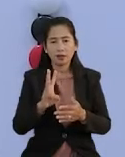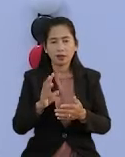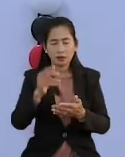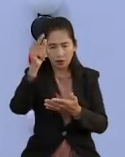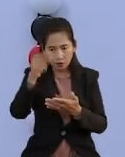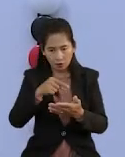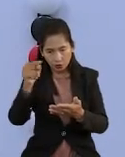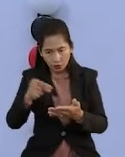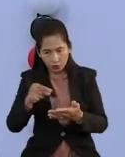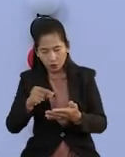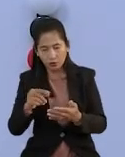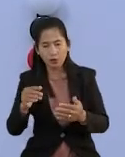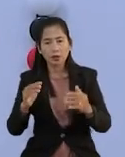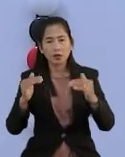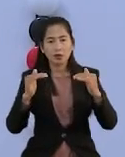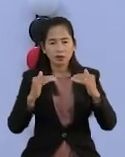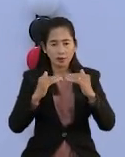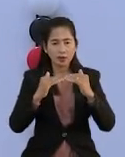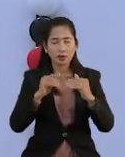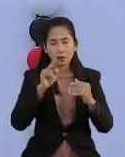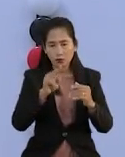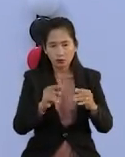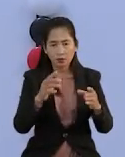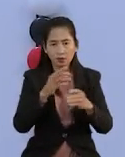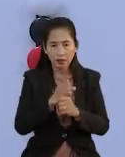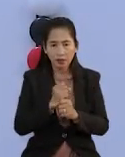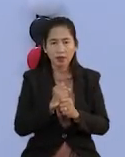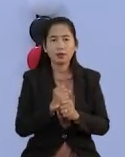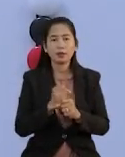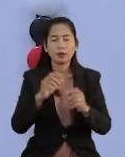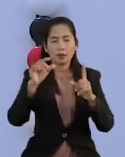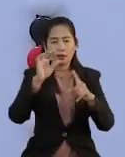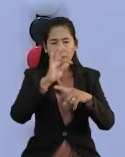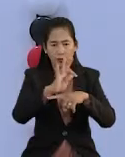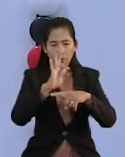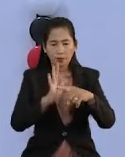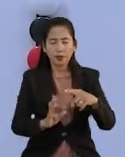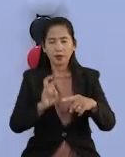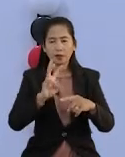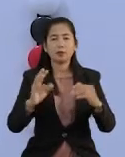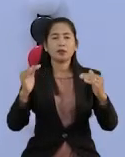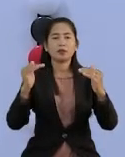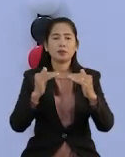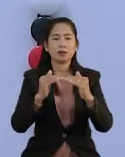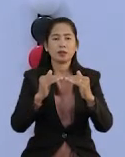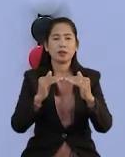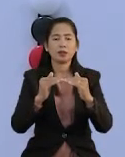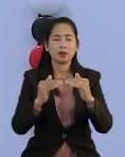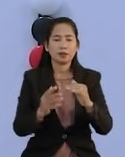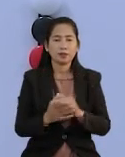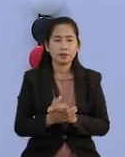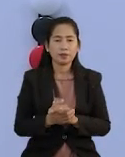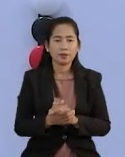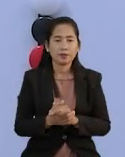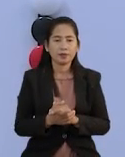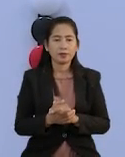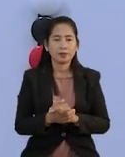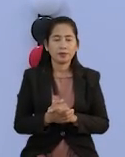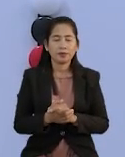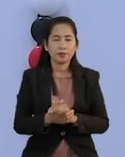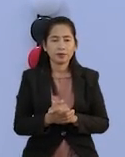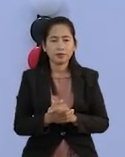này châu này miền tùng hùng phần khnía nu dương đằng bán pro phe tiền bay ní co smile khnía